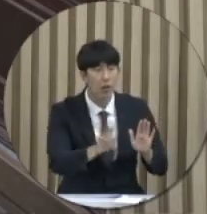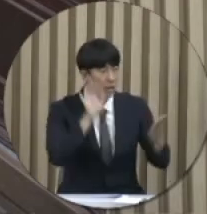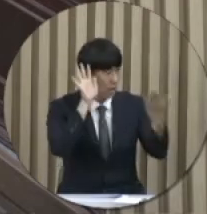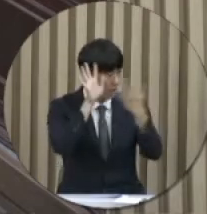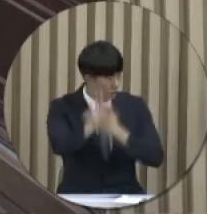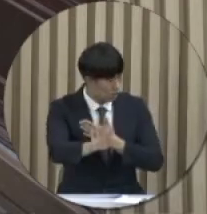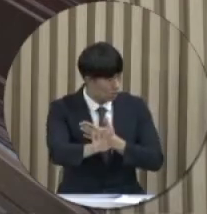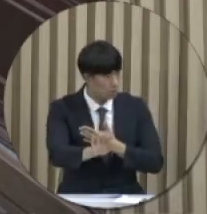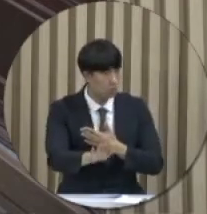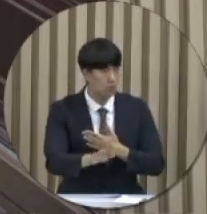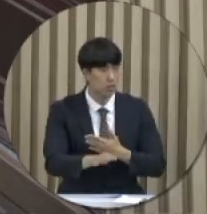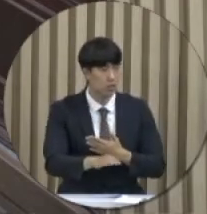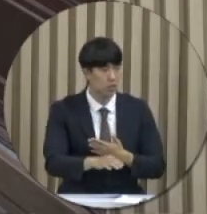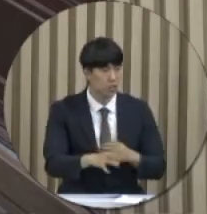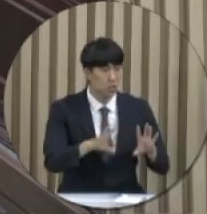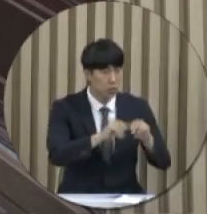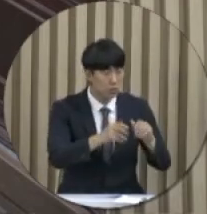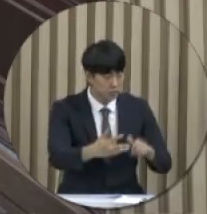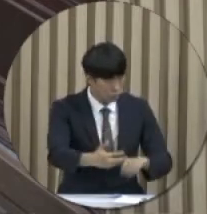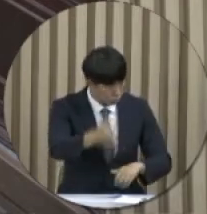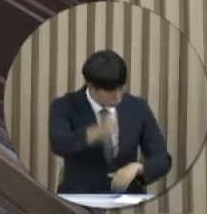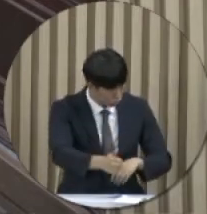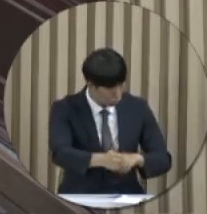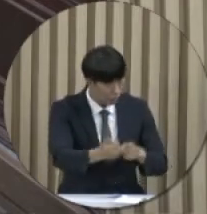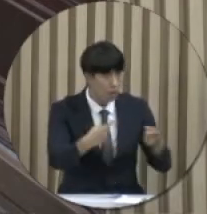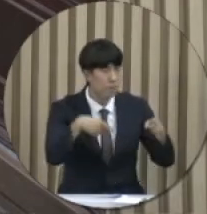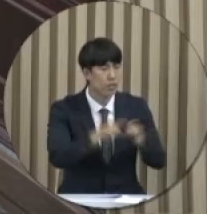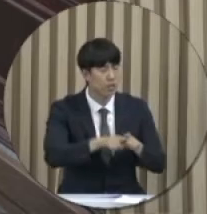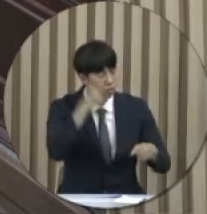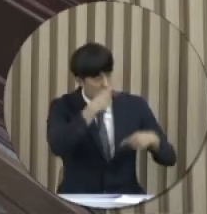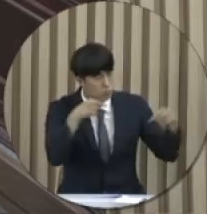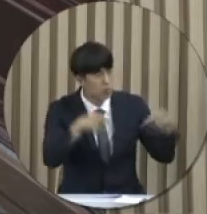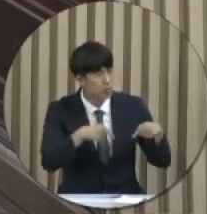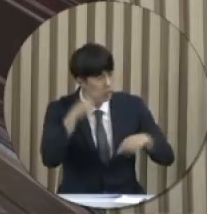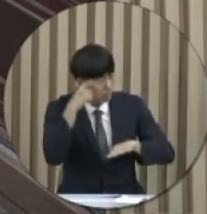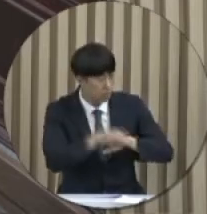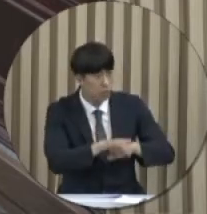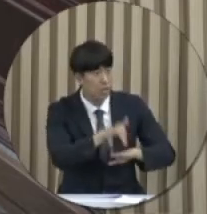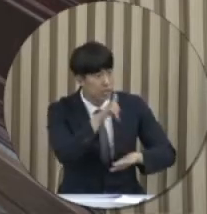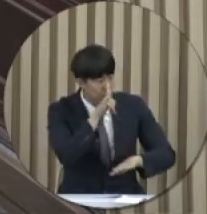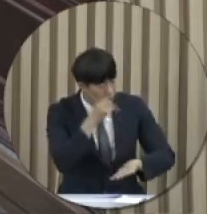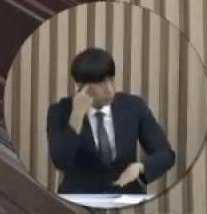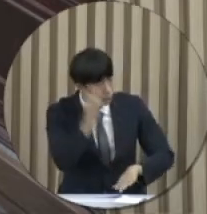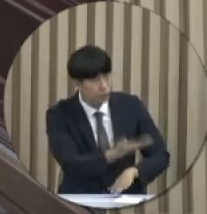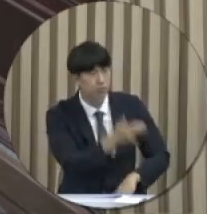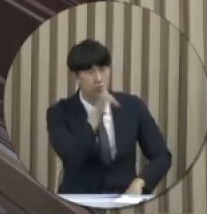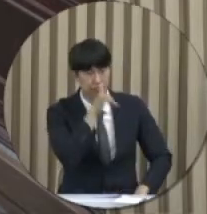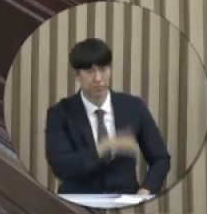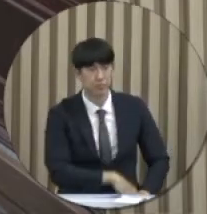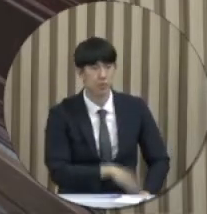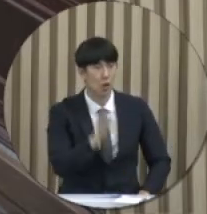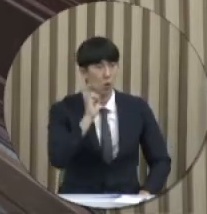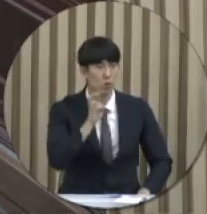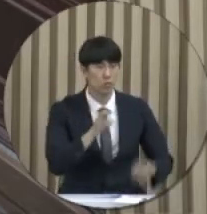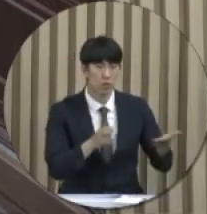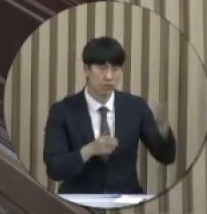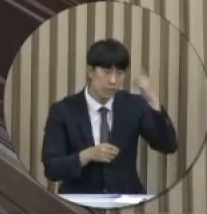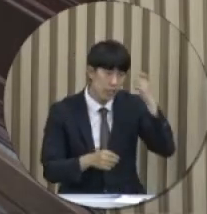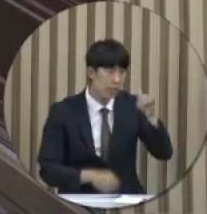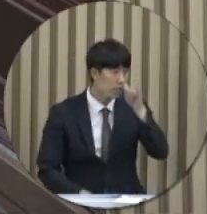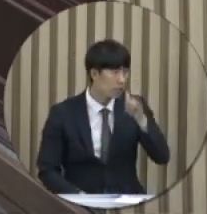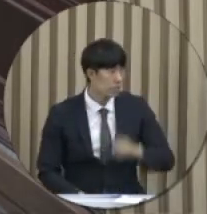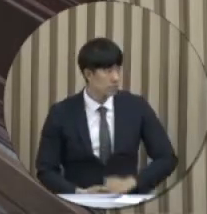향후에 토지주들과 원만한 협상안이 무엇인지 좀 답변 좀 해달라, 그 밑에 좀 내용이 있는데요. 혹시 어떤 생각을 좀